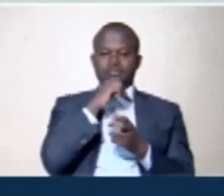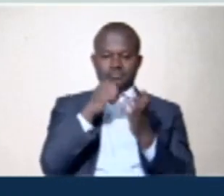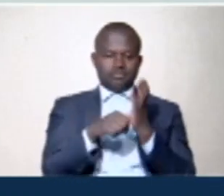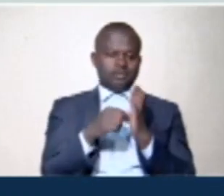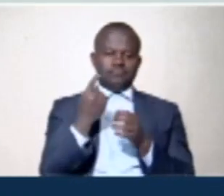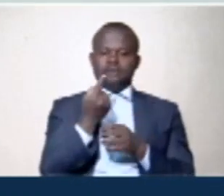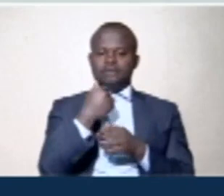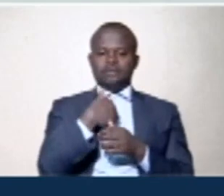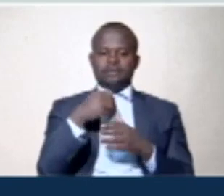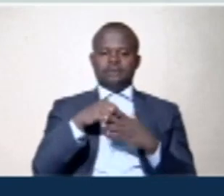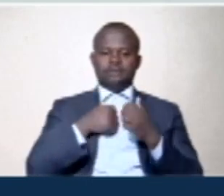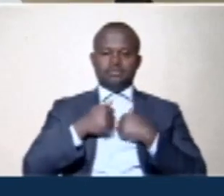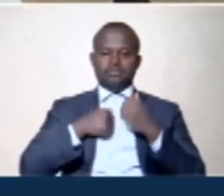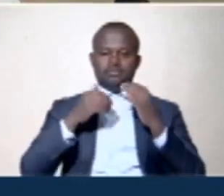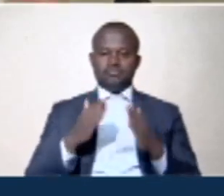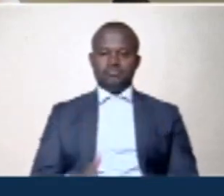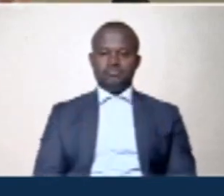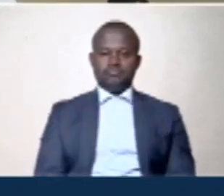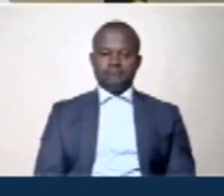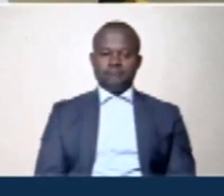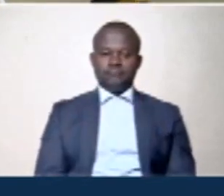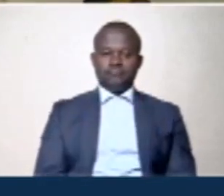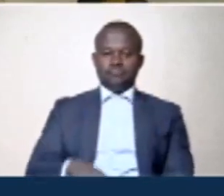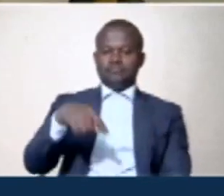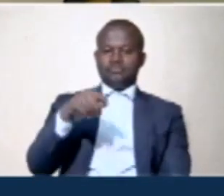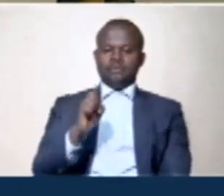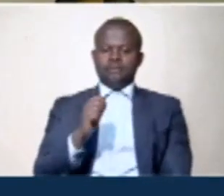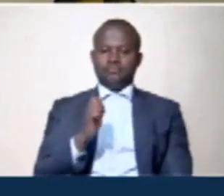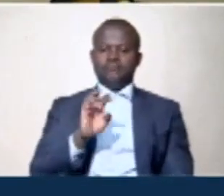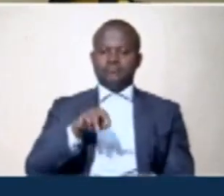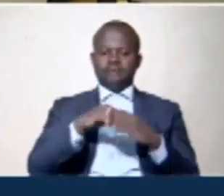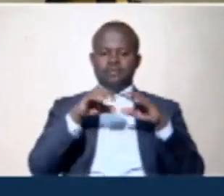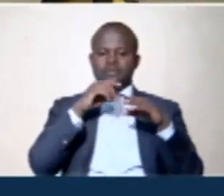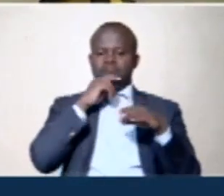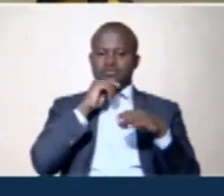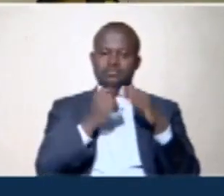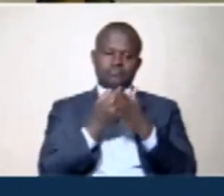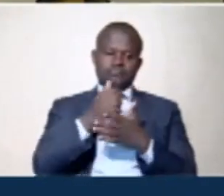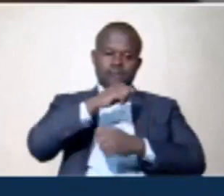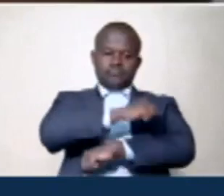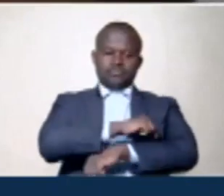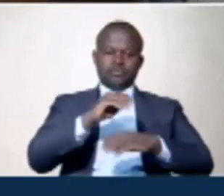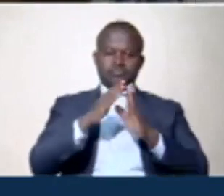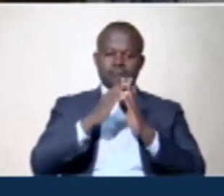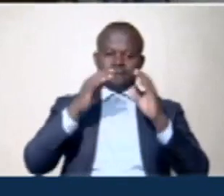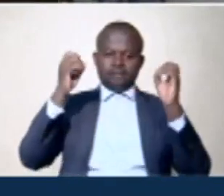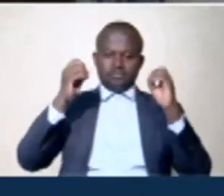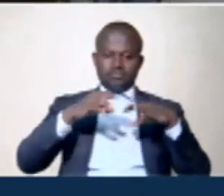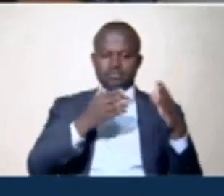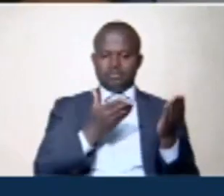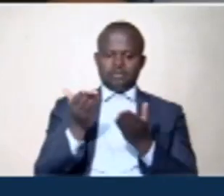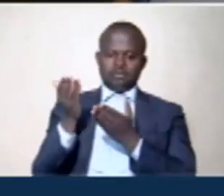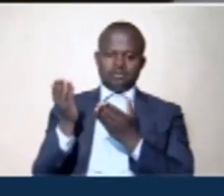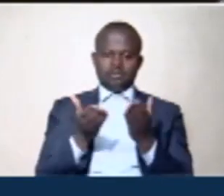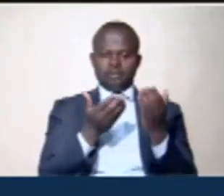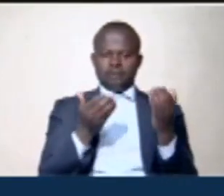kimwe dufite mu Rwanda. Peter Bokanga n'undi munyekongo we washinze ishuri mu mujyi wa Kigali yakira abana bo mu